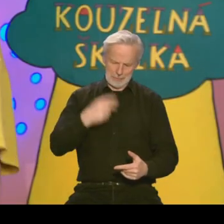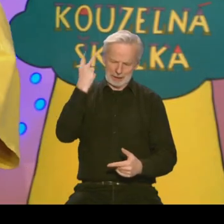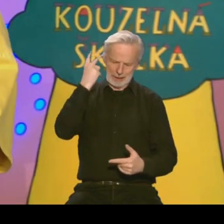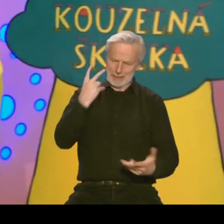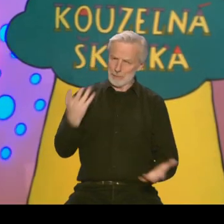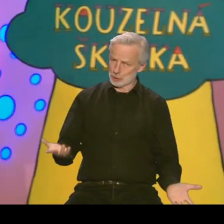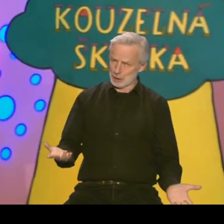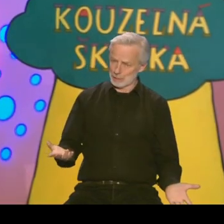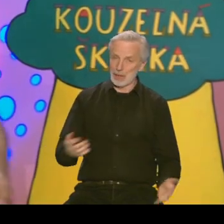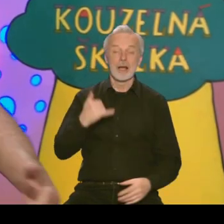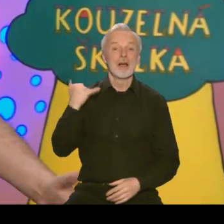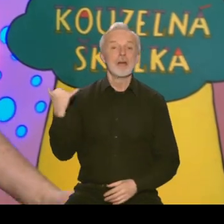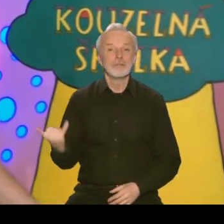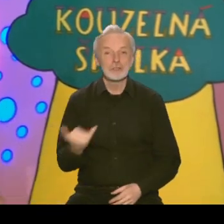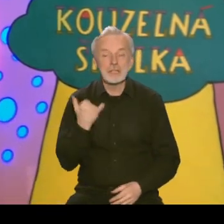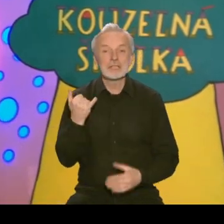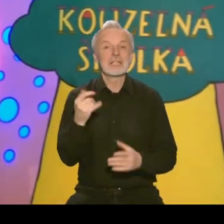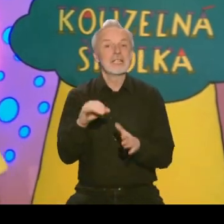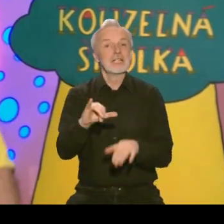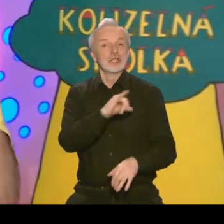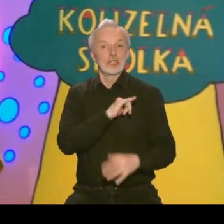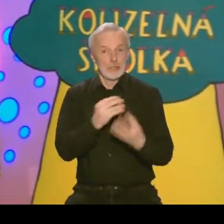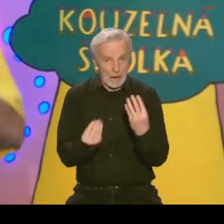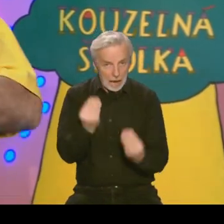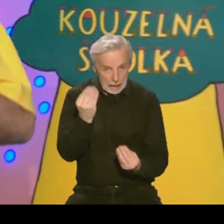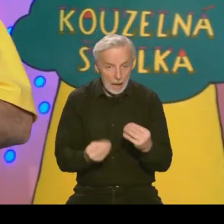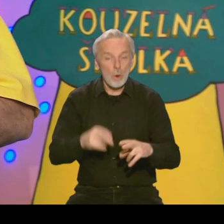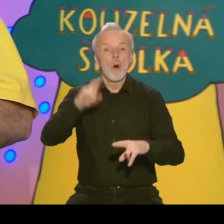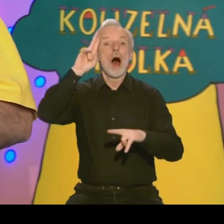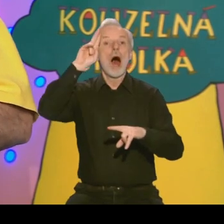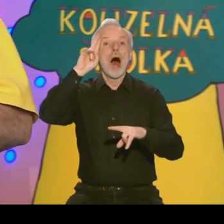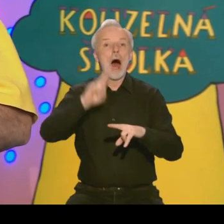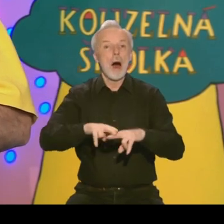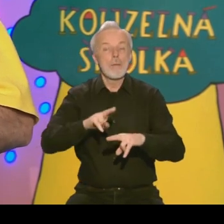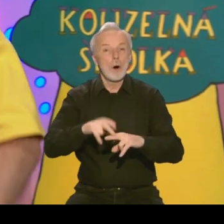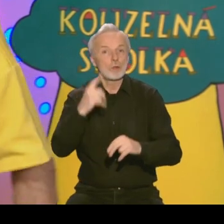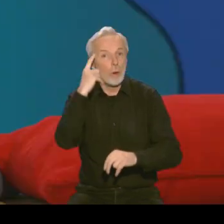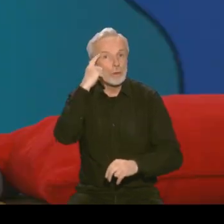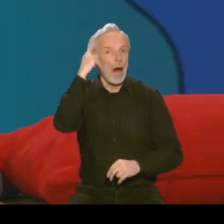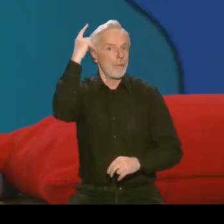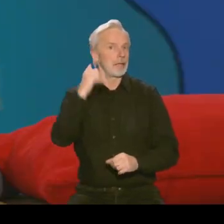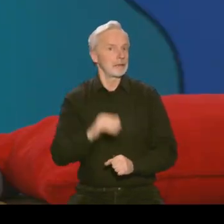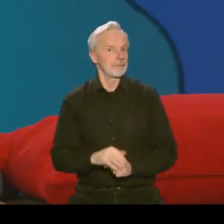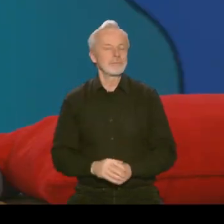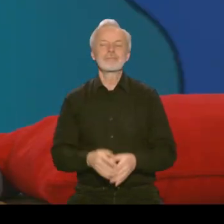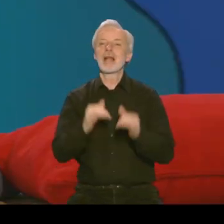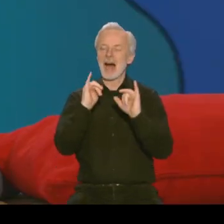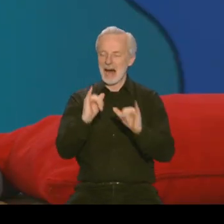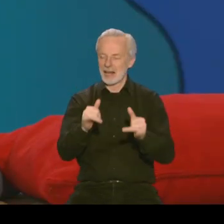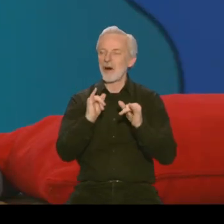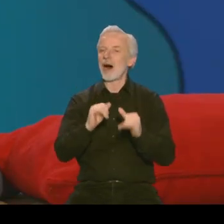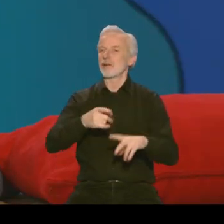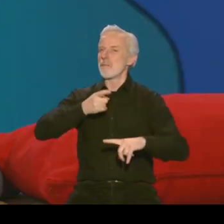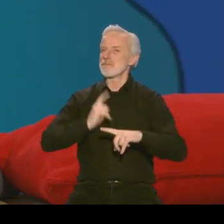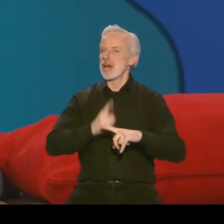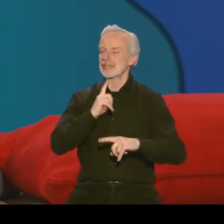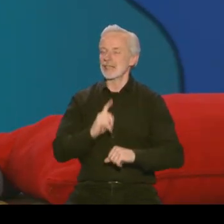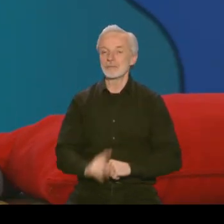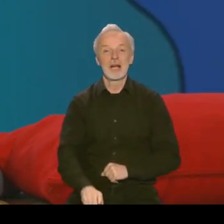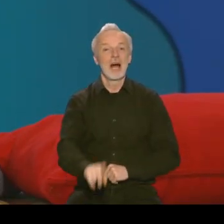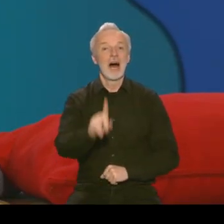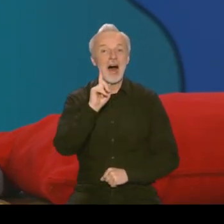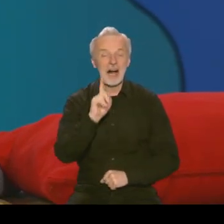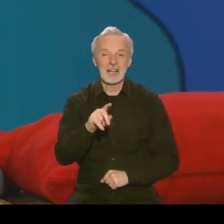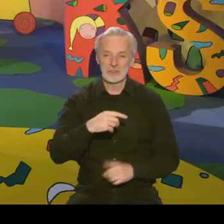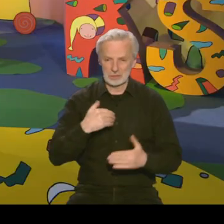No. Vždycky si nejdříve hrajeme s dětmi a pak mě teprve něco napadne. No právě, jenomže to je až